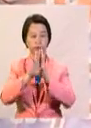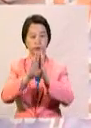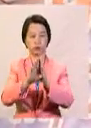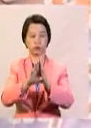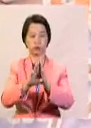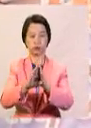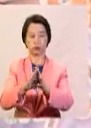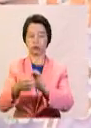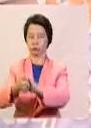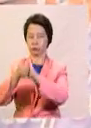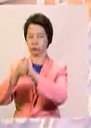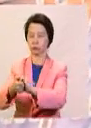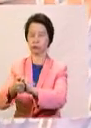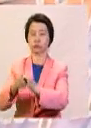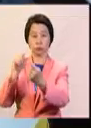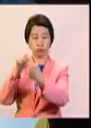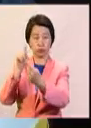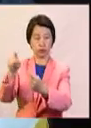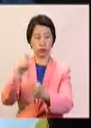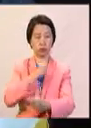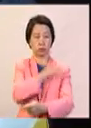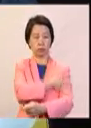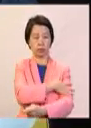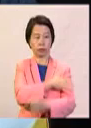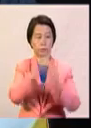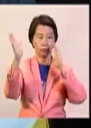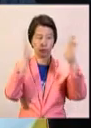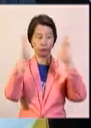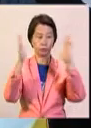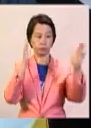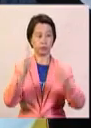Malaysia terhadap rakyat Palestin di Gaza.